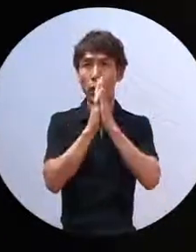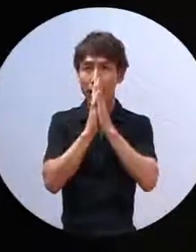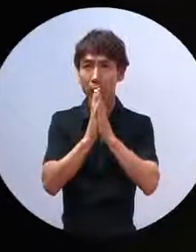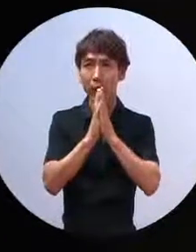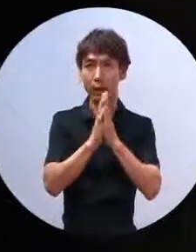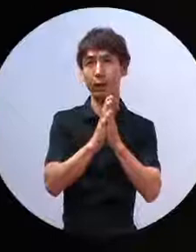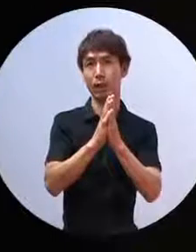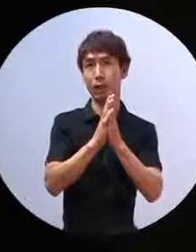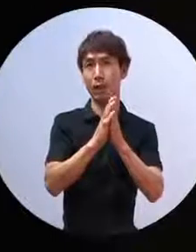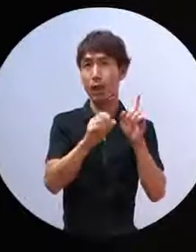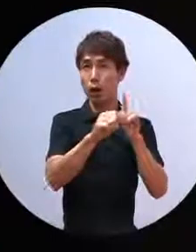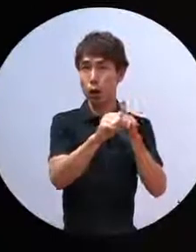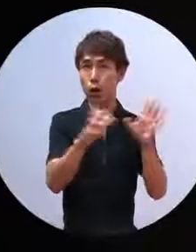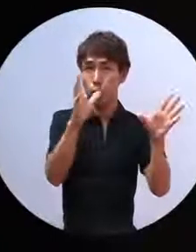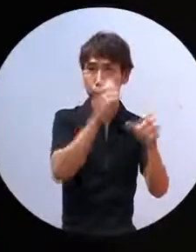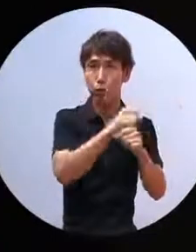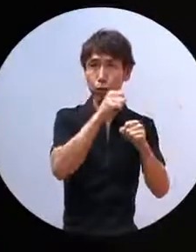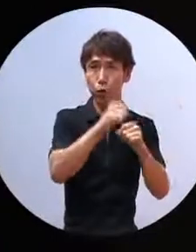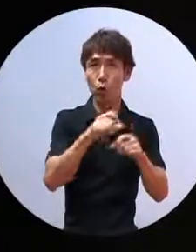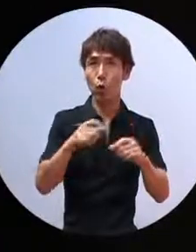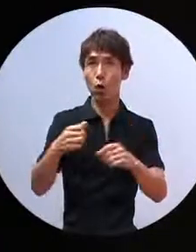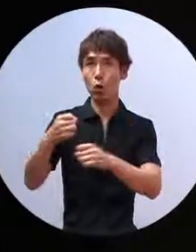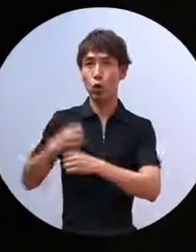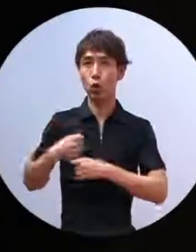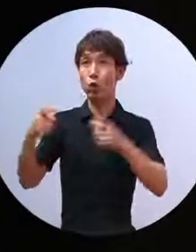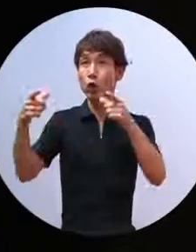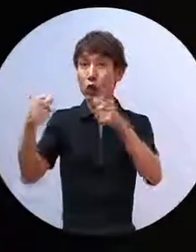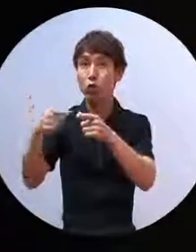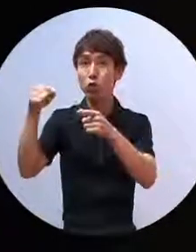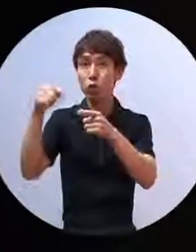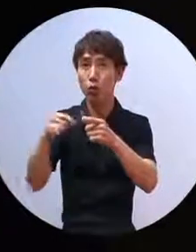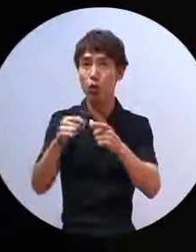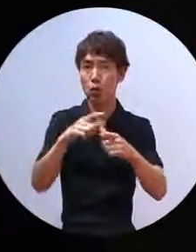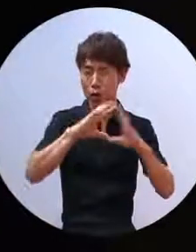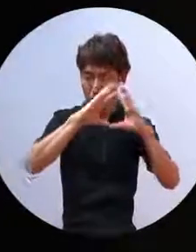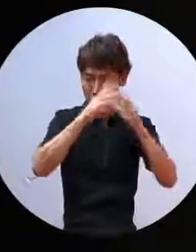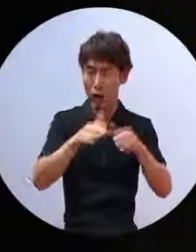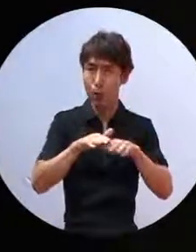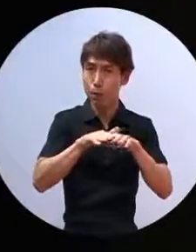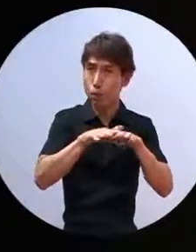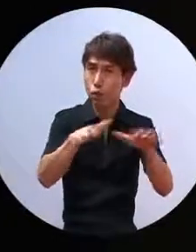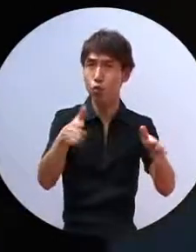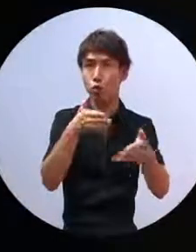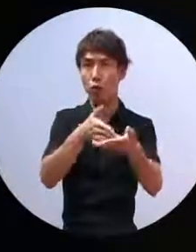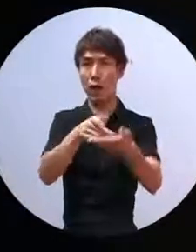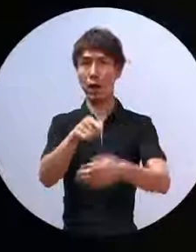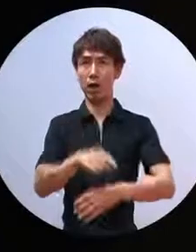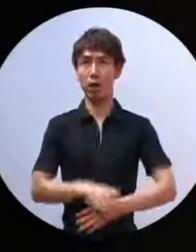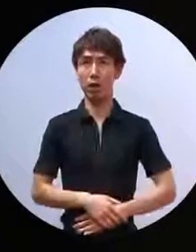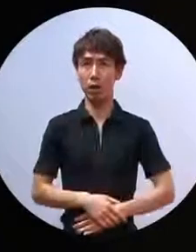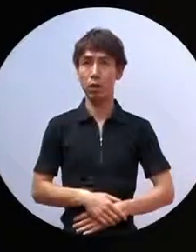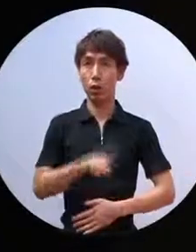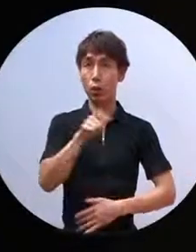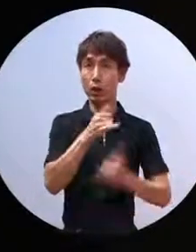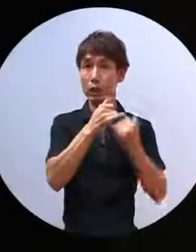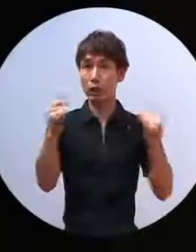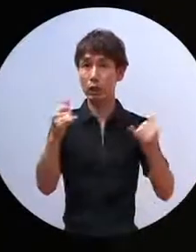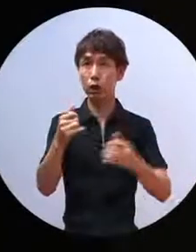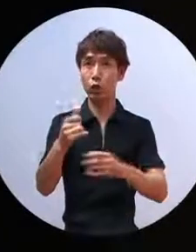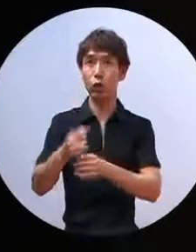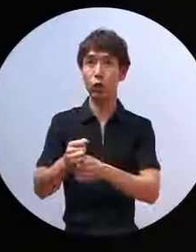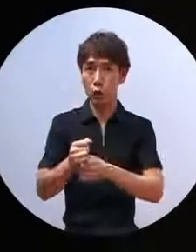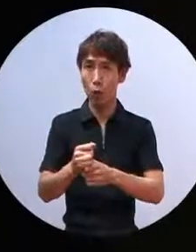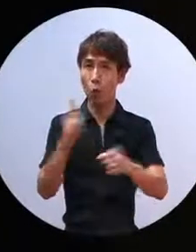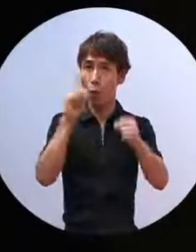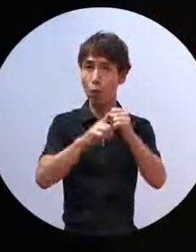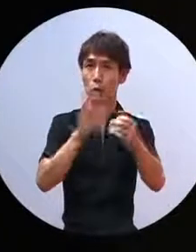を全世界に訴え、この人類共通の大義に向かって不断の努力を